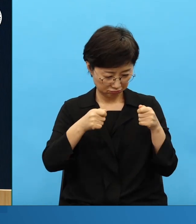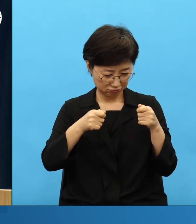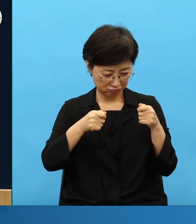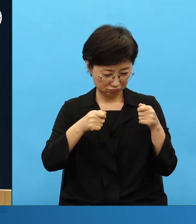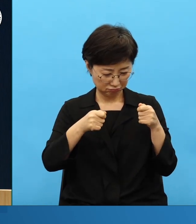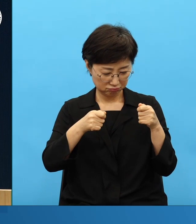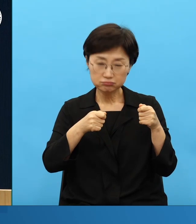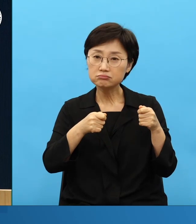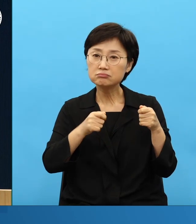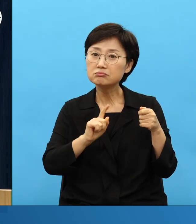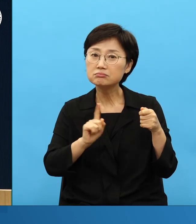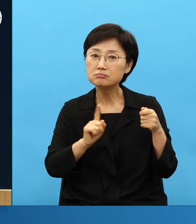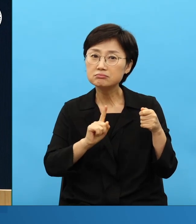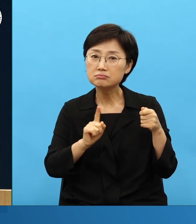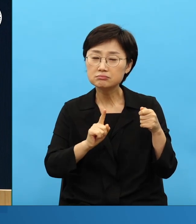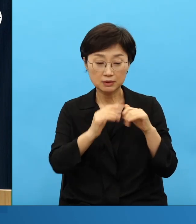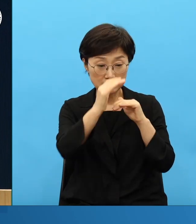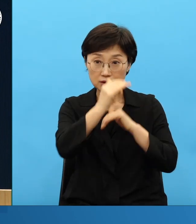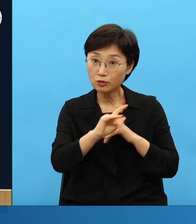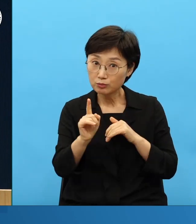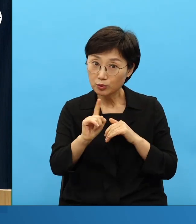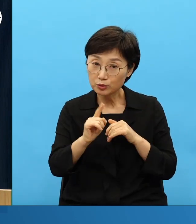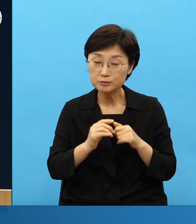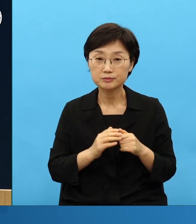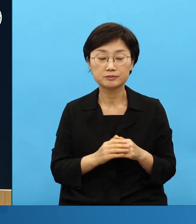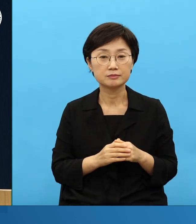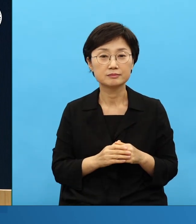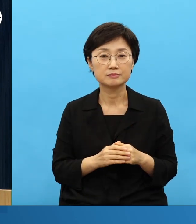읽어보니까 내용이 뭔고 하니까